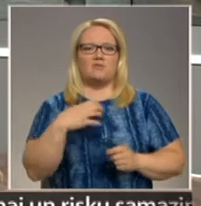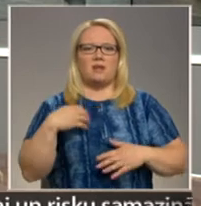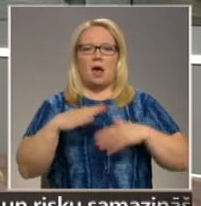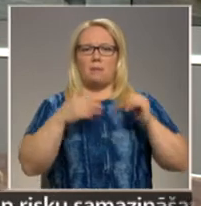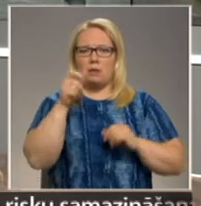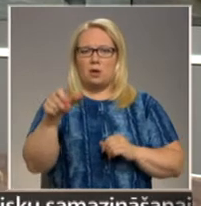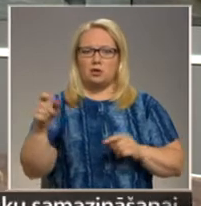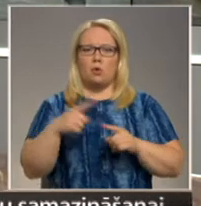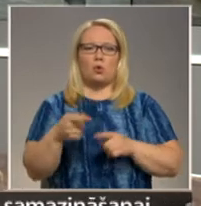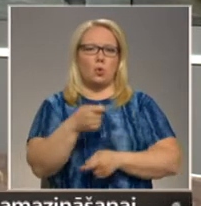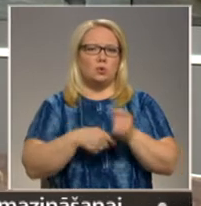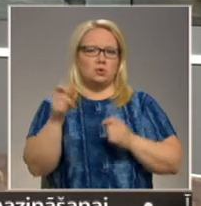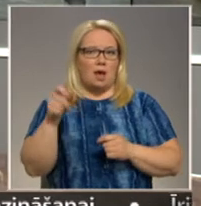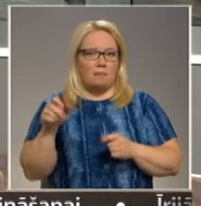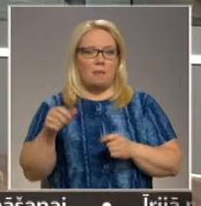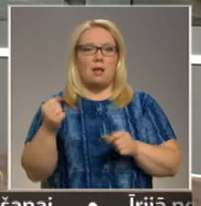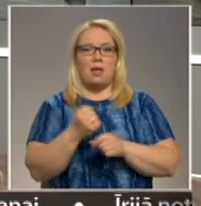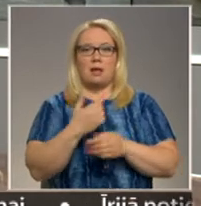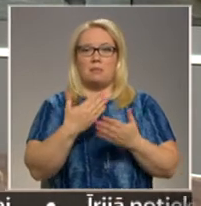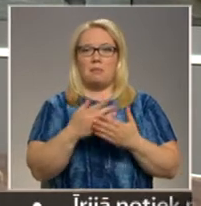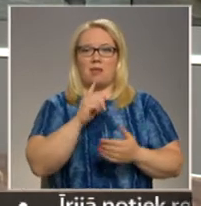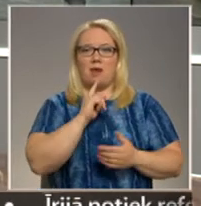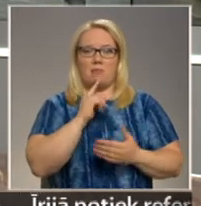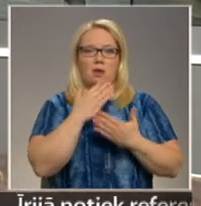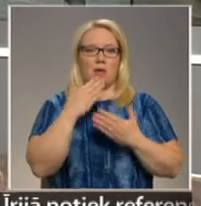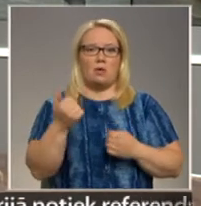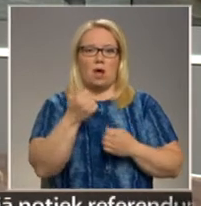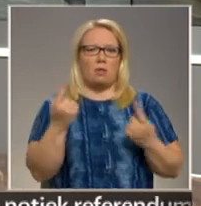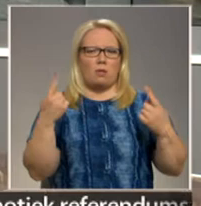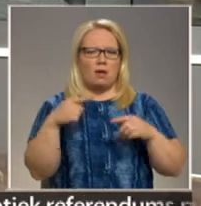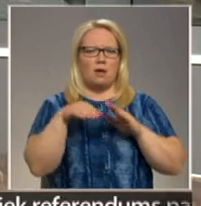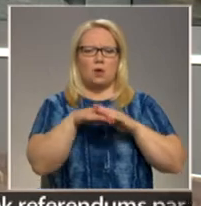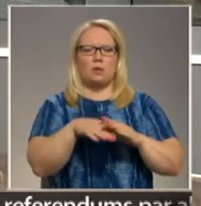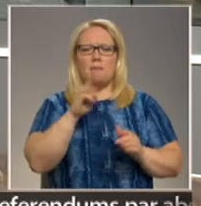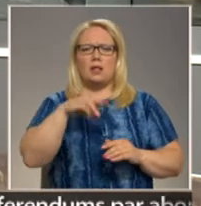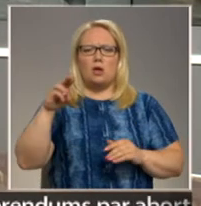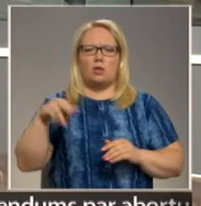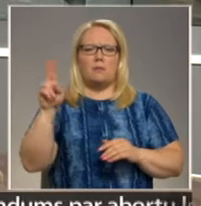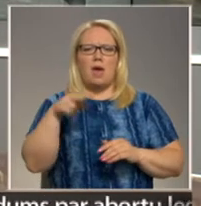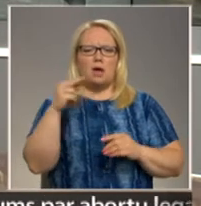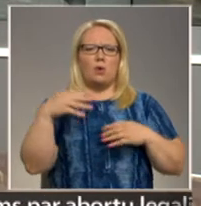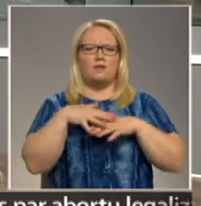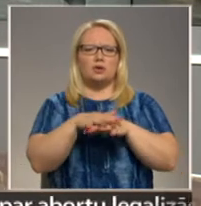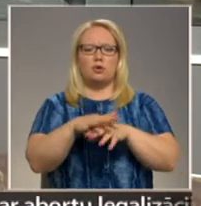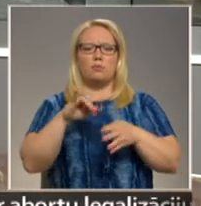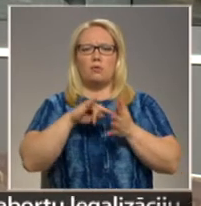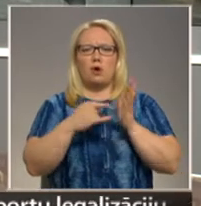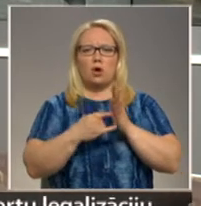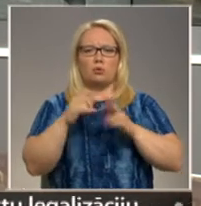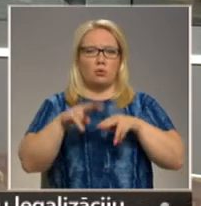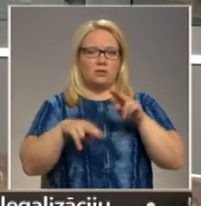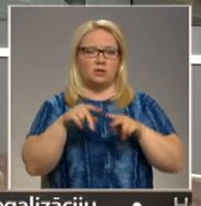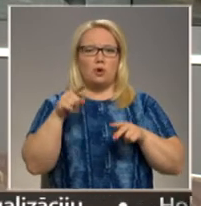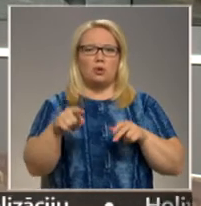un uzņēmējiem, lai gan, piemēram, Liepājā pēdējo gadu laikā ir ieguldīti miljoniem eiro infrastruktūras projektu būvniecībā, par